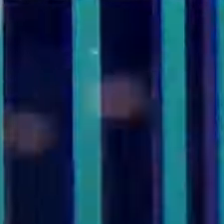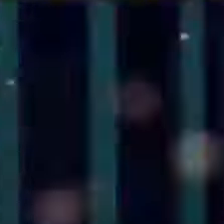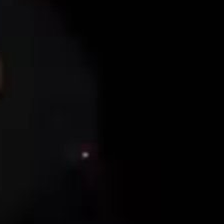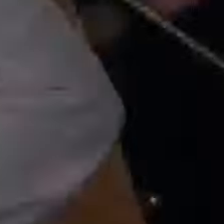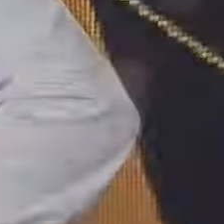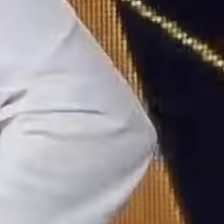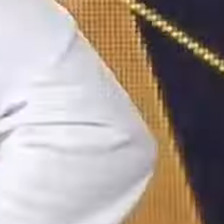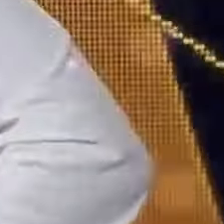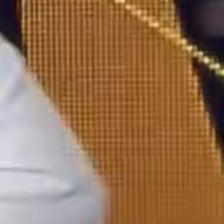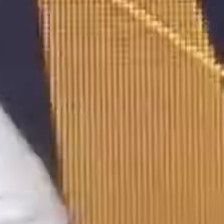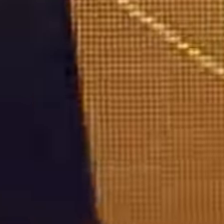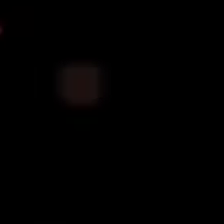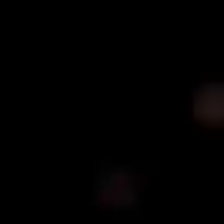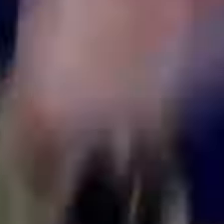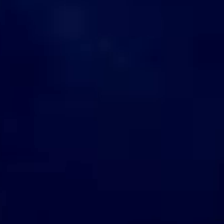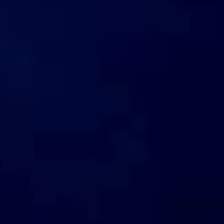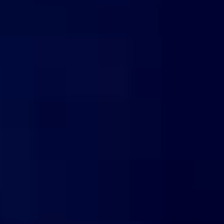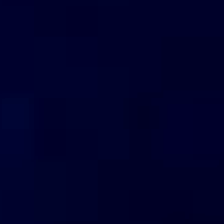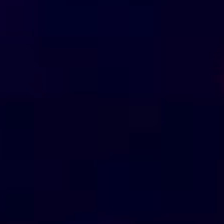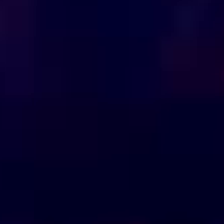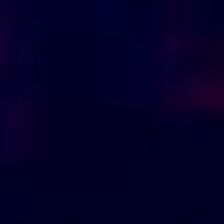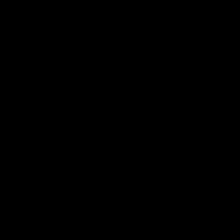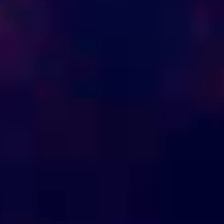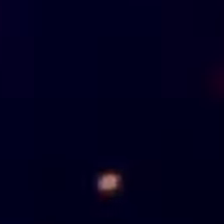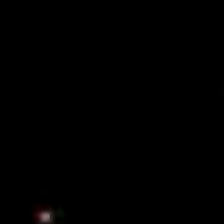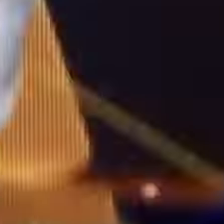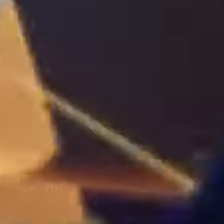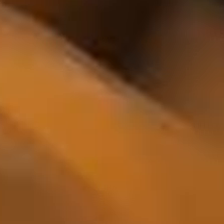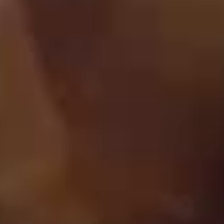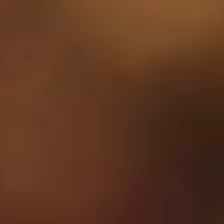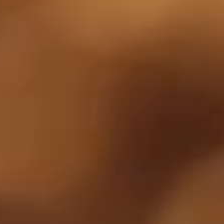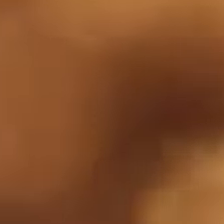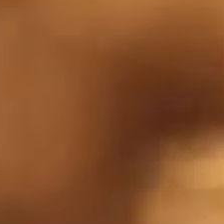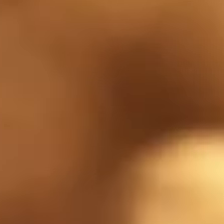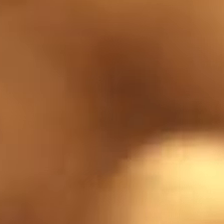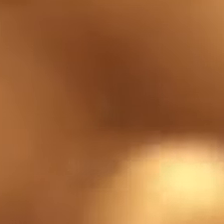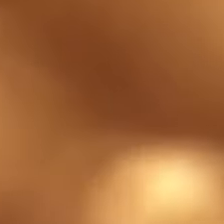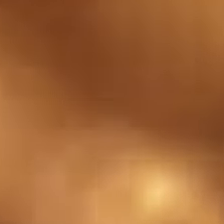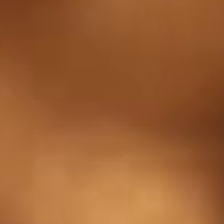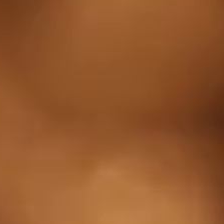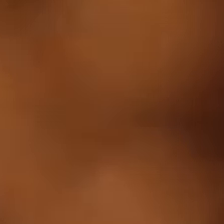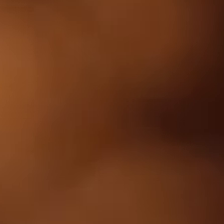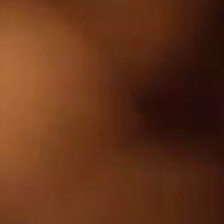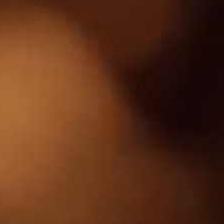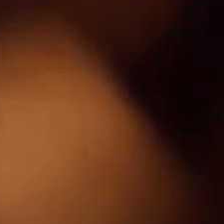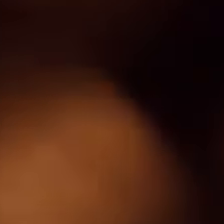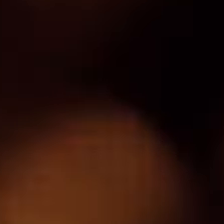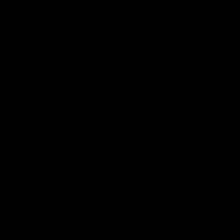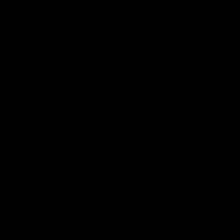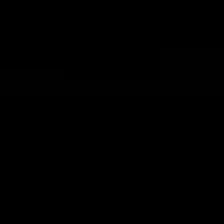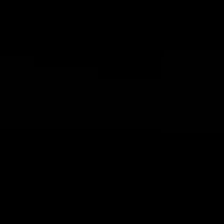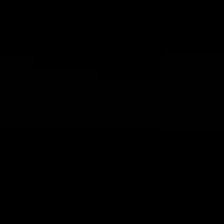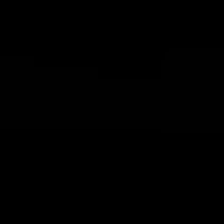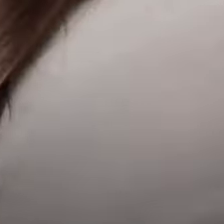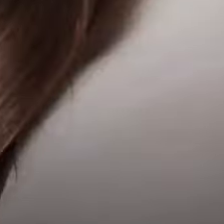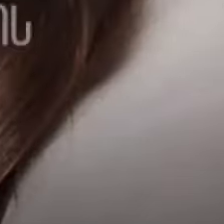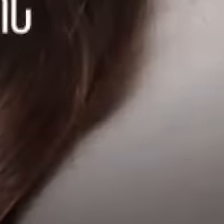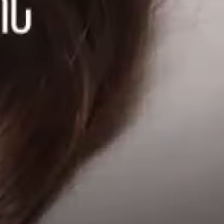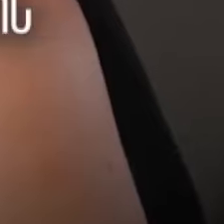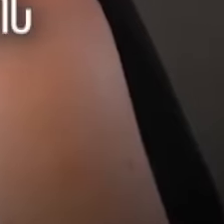დეტექტივებმა გაართულეს უფრო მეტად სიტუაცია. უგულს შემატკივრეს შენს რჩეულს. მხოლოდ იმედზე.